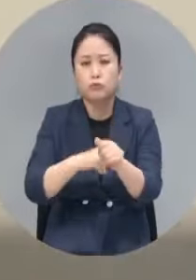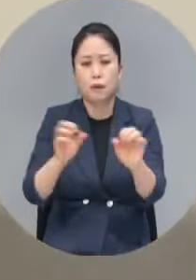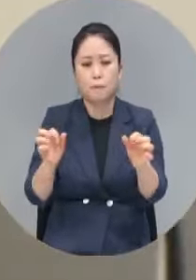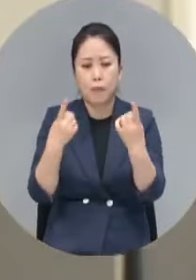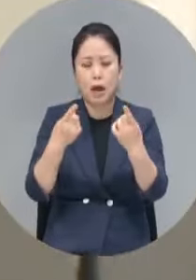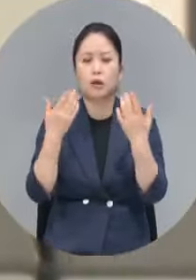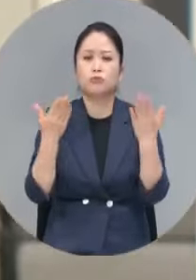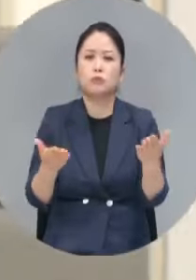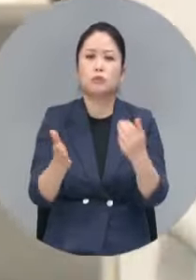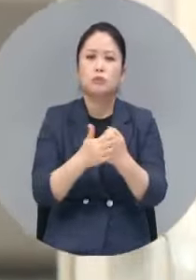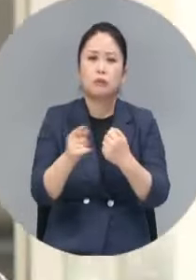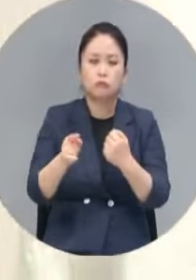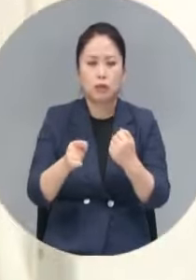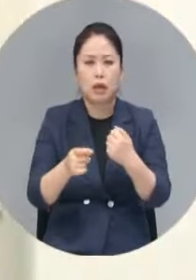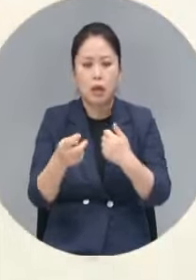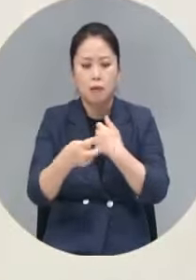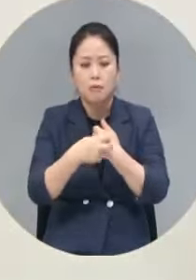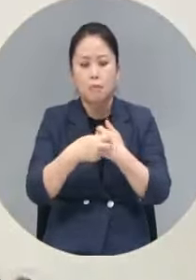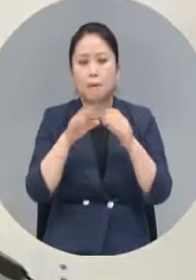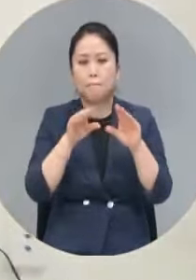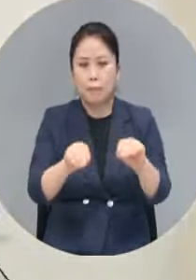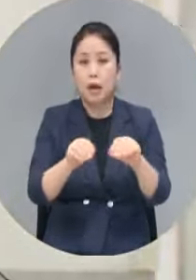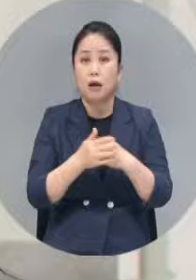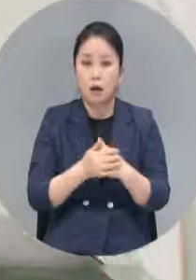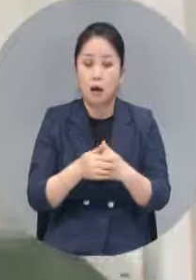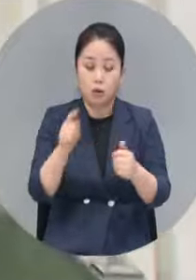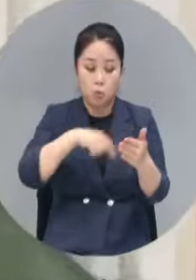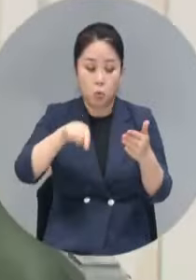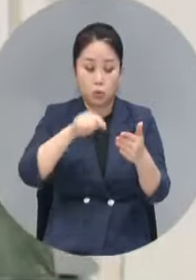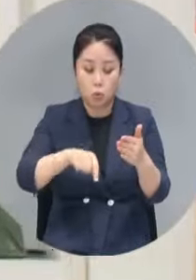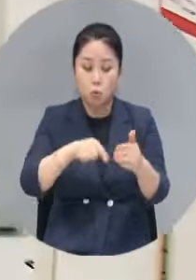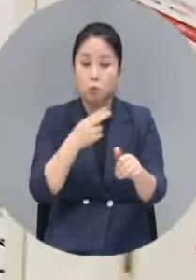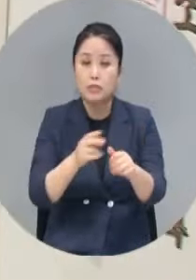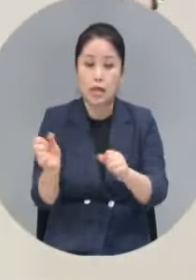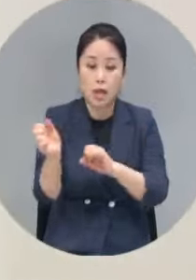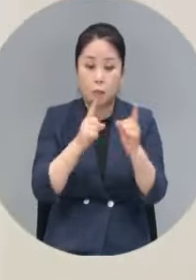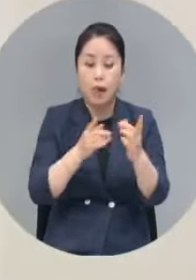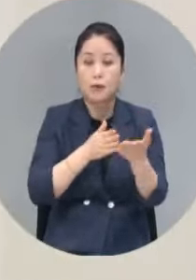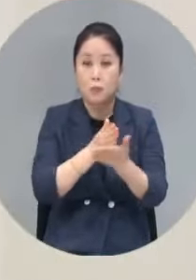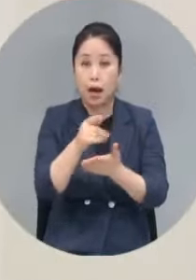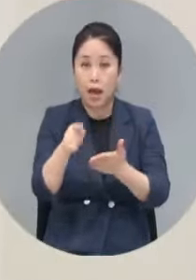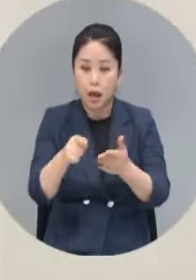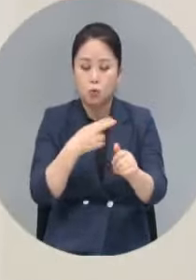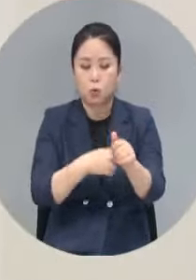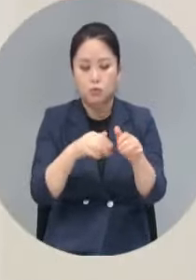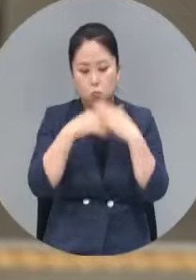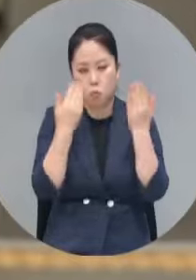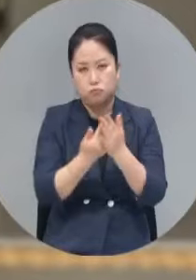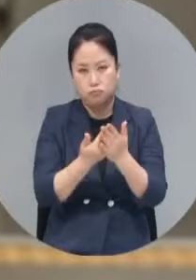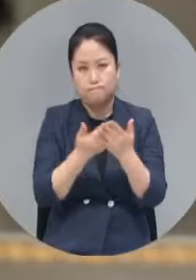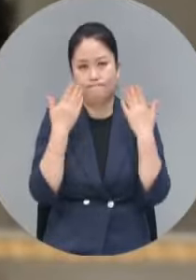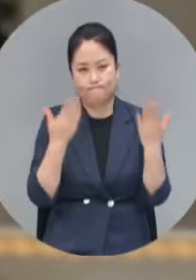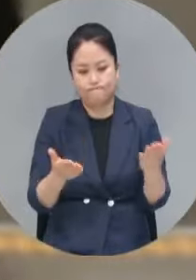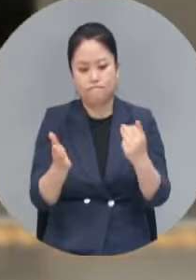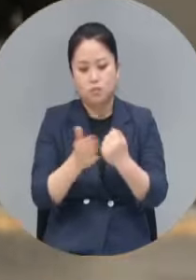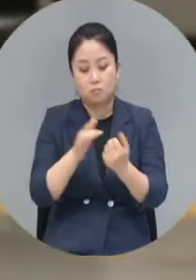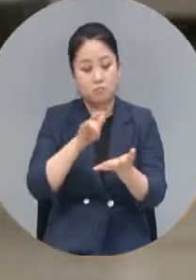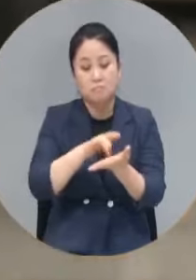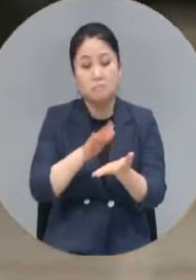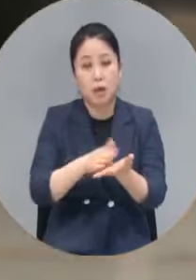재활의학과 진료실 앞입니다. 소속 교수 모두가 하루 휴진하면서 보시다시피 이렇게 텅 비어 있습니다.